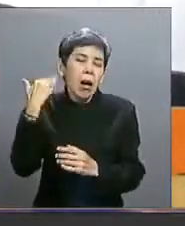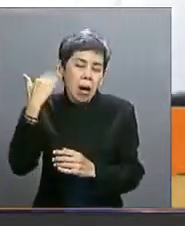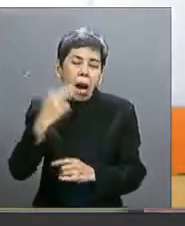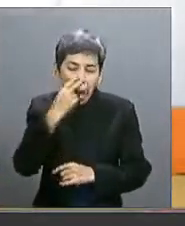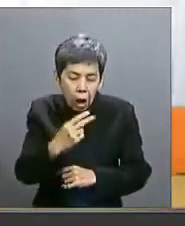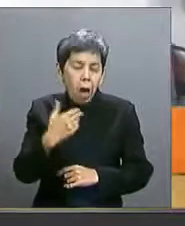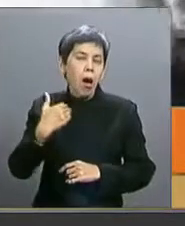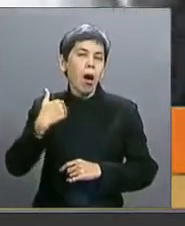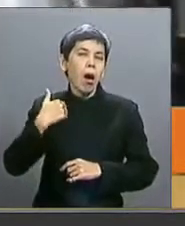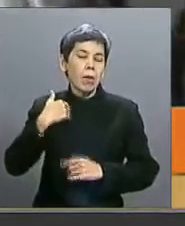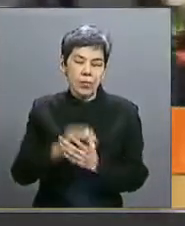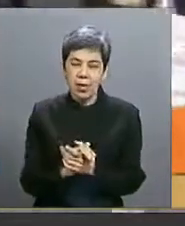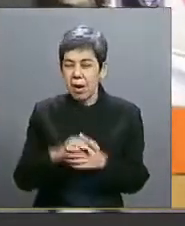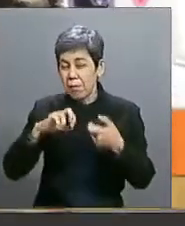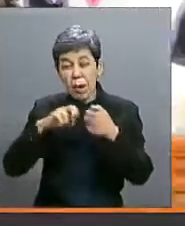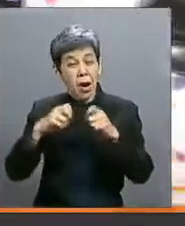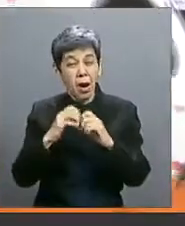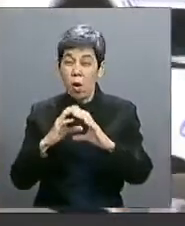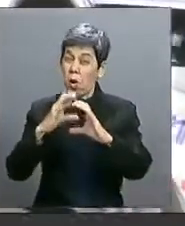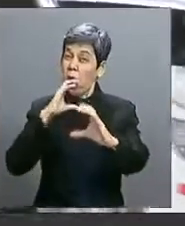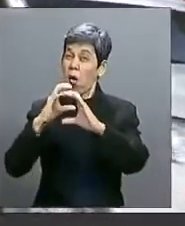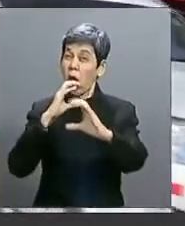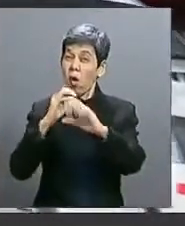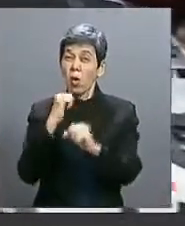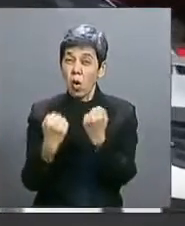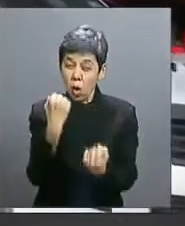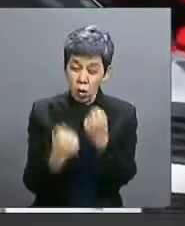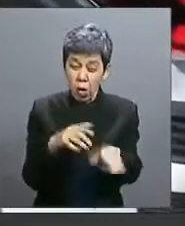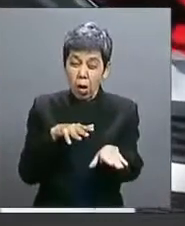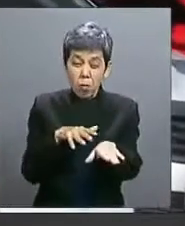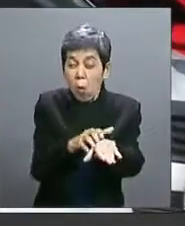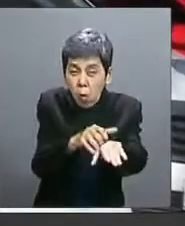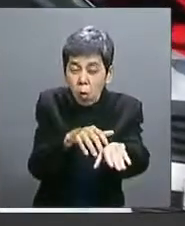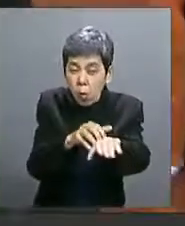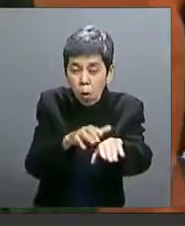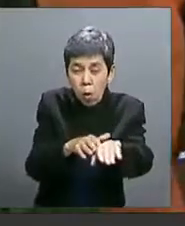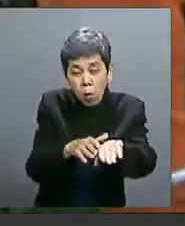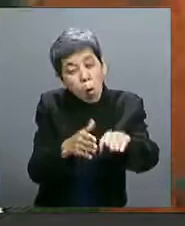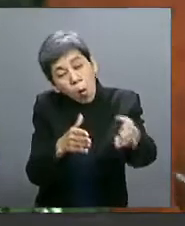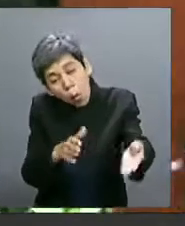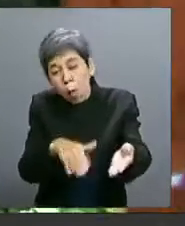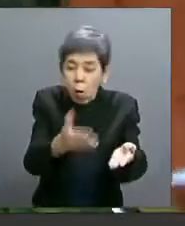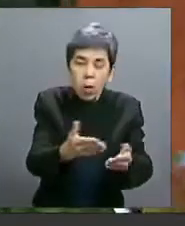านมาอุบัติเหตุรถบัสขนาดใหญ่พุ่งชนรถคันอื่นและตกเขามากกว่า